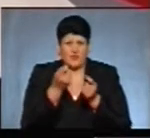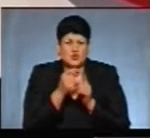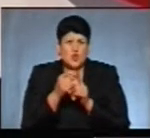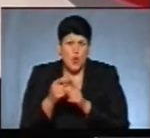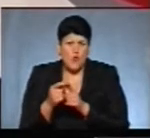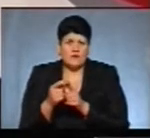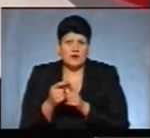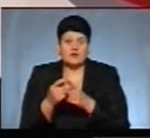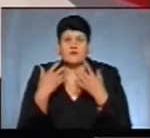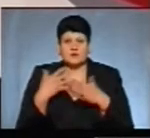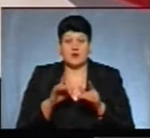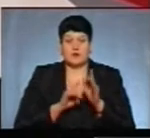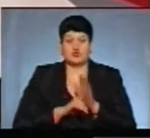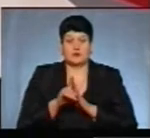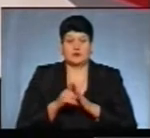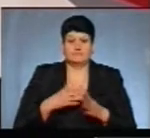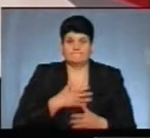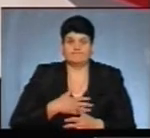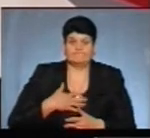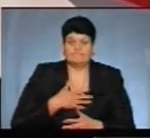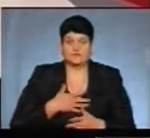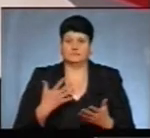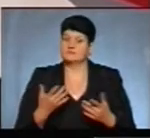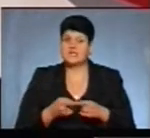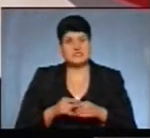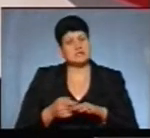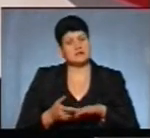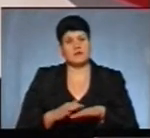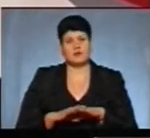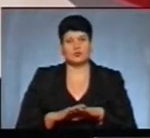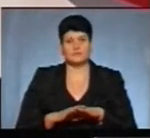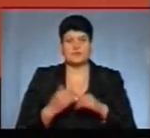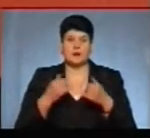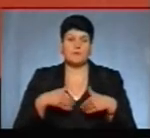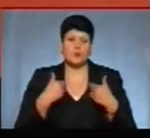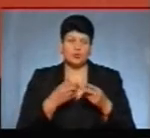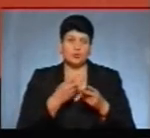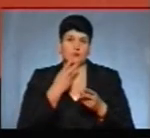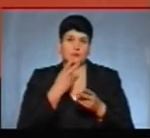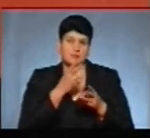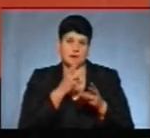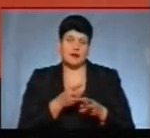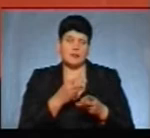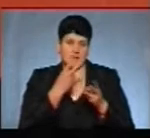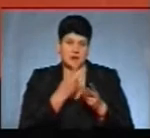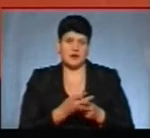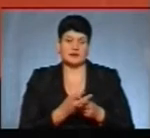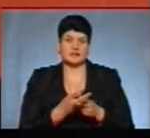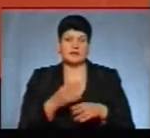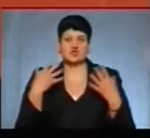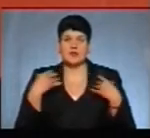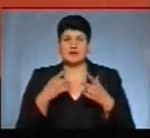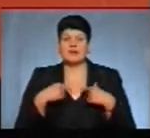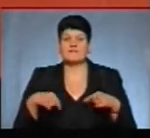вже починають комплексувати. Це складно. Зараз пропоную переглянути коментар начальника відділу сім'ї та